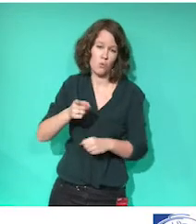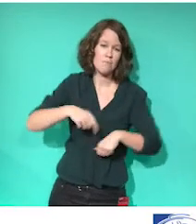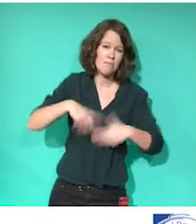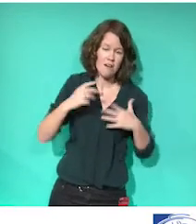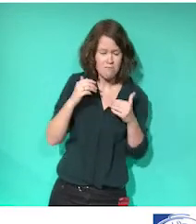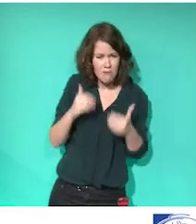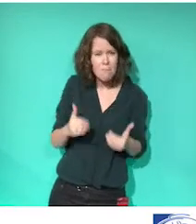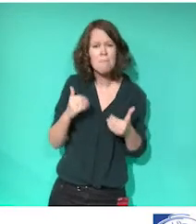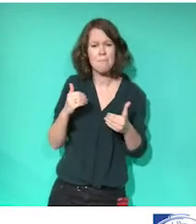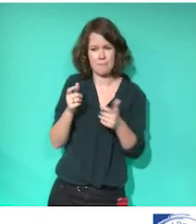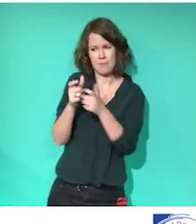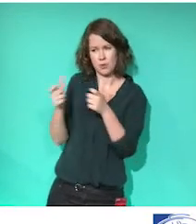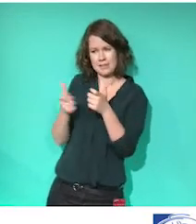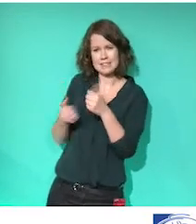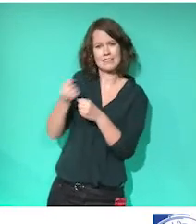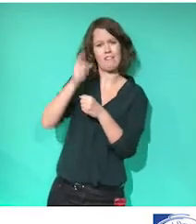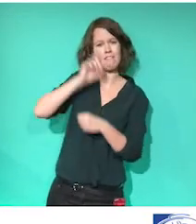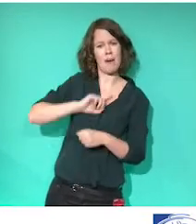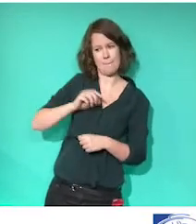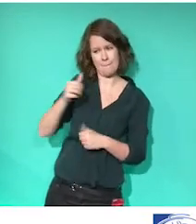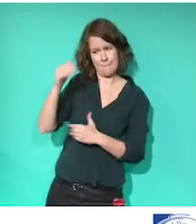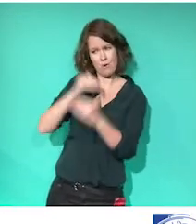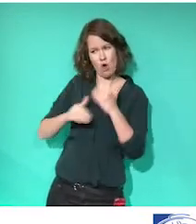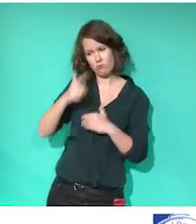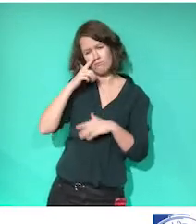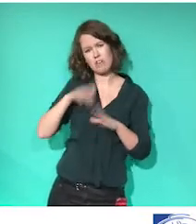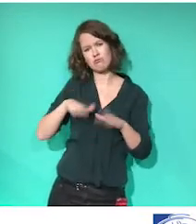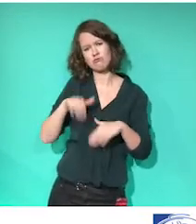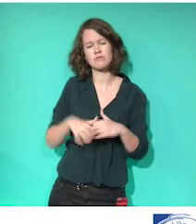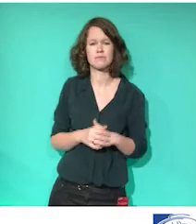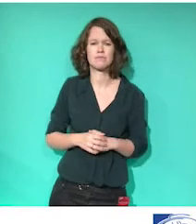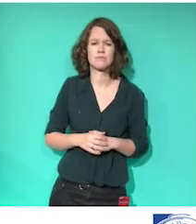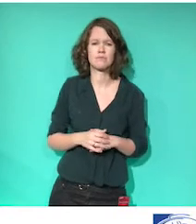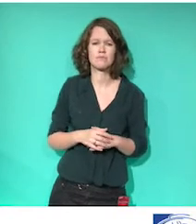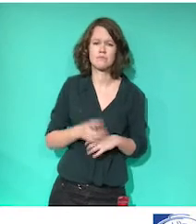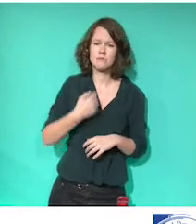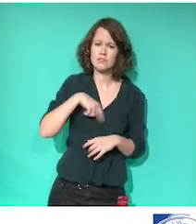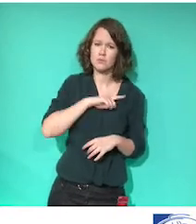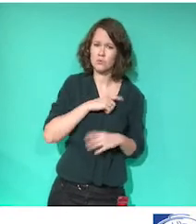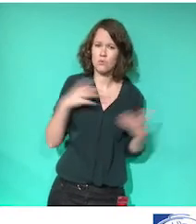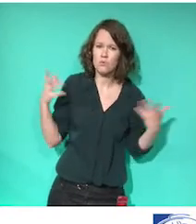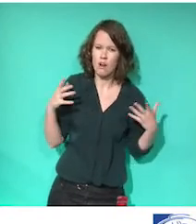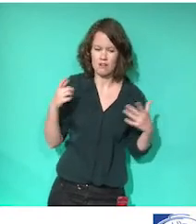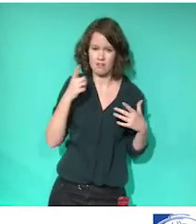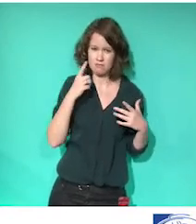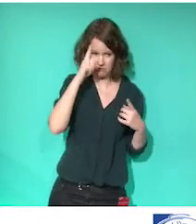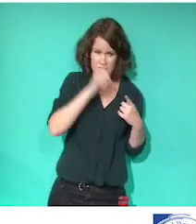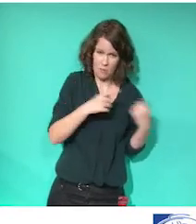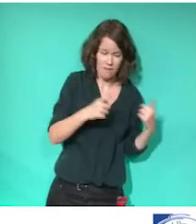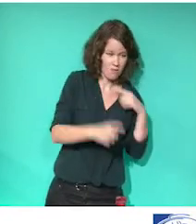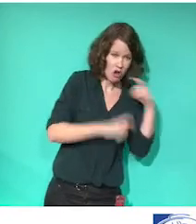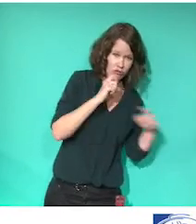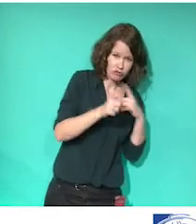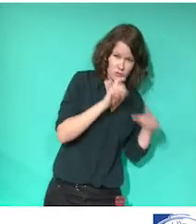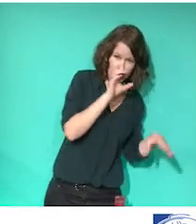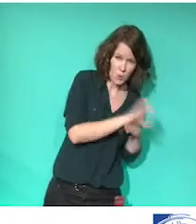fait sur l'entrepreneuriat au féminin est un plan qui a réussi. Nous avons été à la fois sur le champ de la lutte contre les violences, de